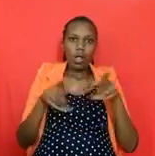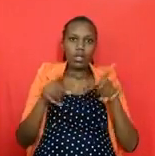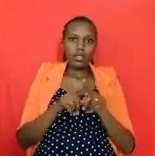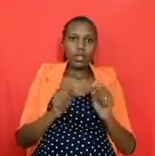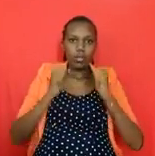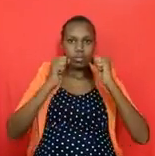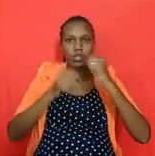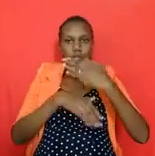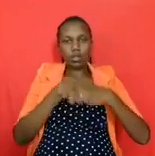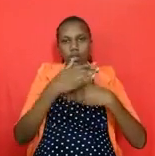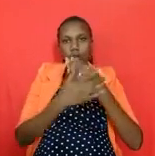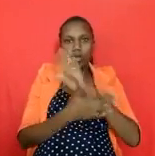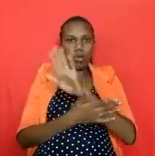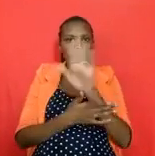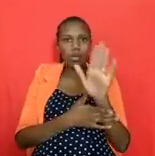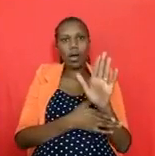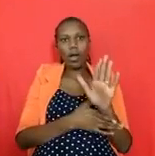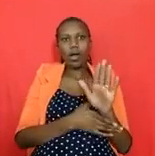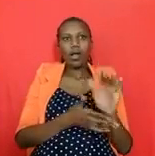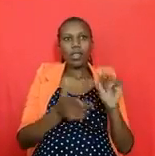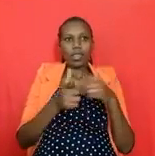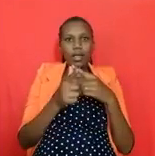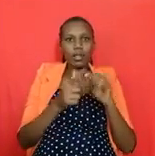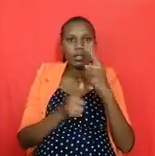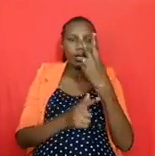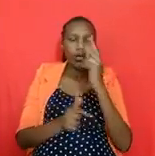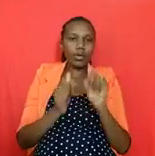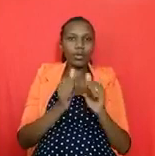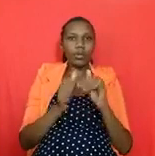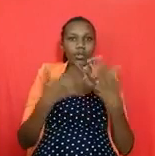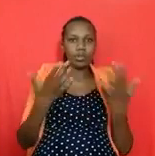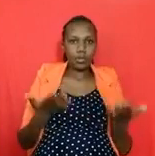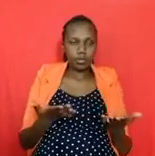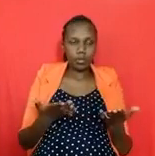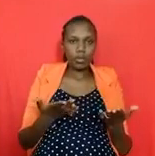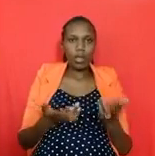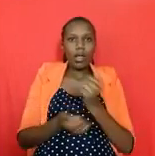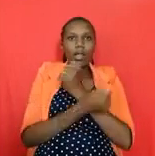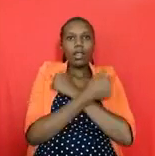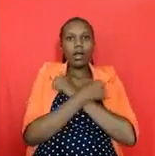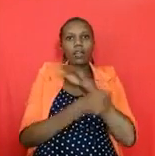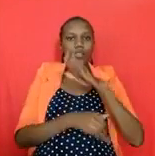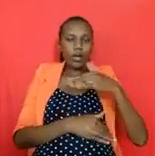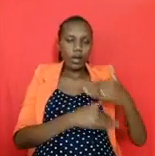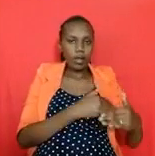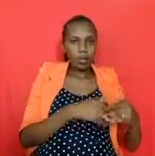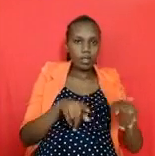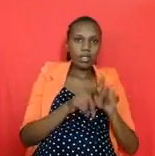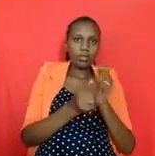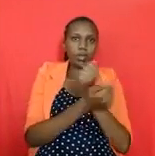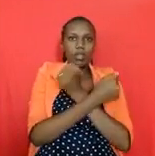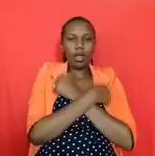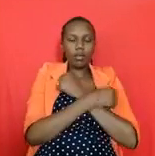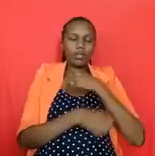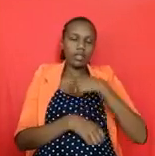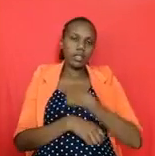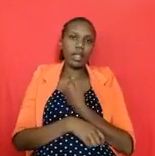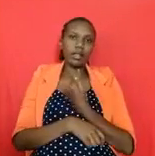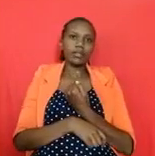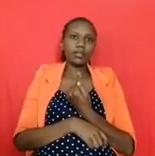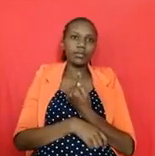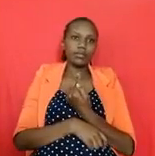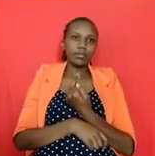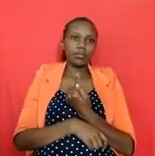hinya waku wothe narĩo rĩa kerĩ nĩ rĩrĩ enda mũndũ ũrĩa ũngĩ o ta ũrĩa wĩendete we